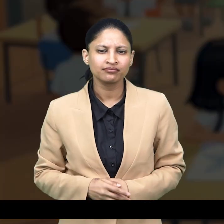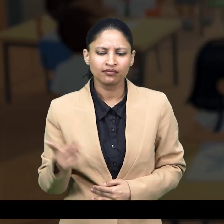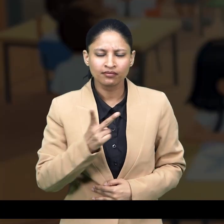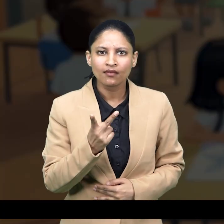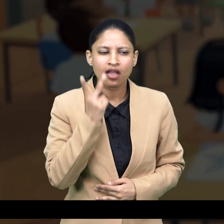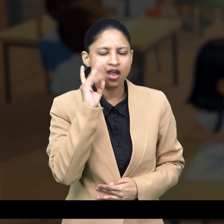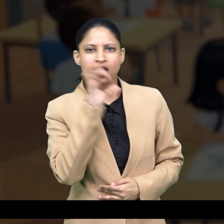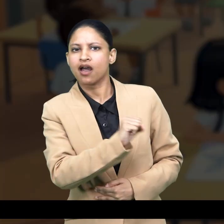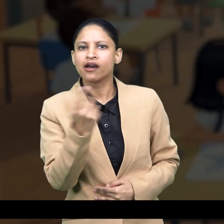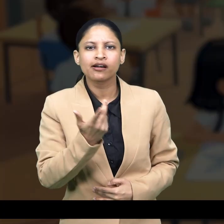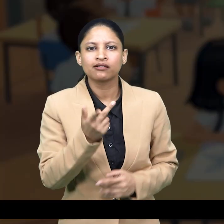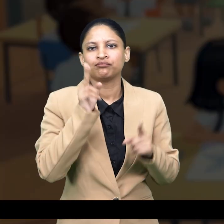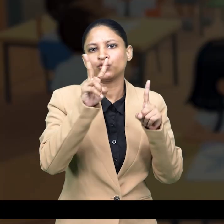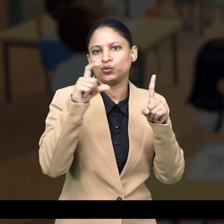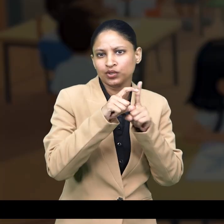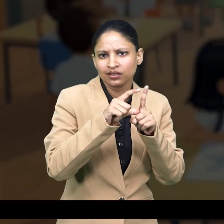त्यांना खिडक्या,